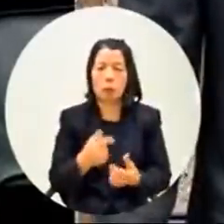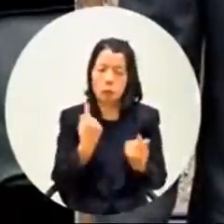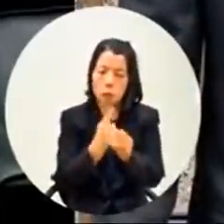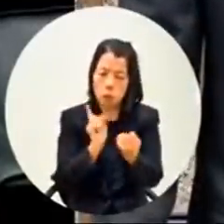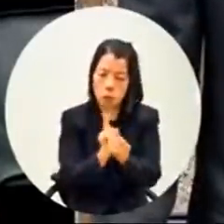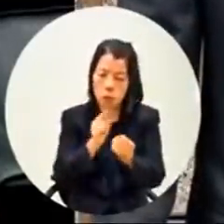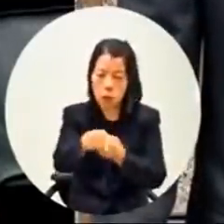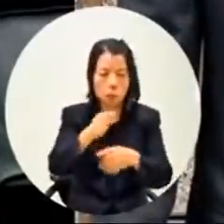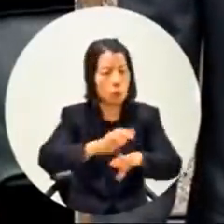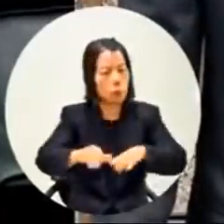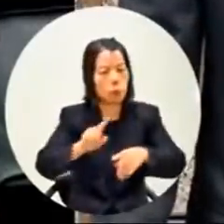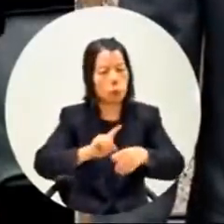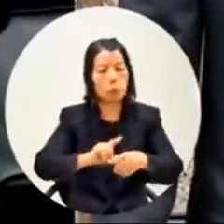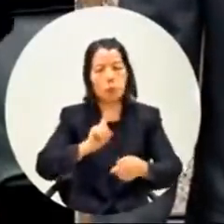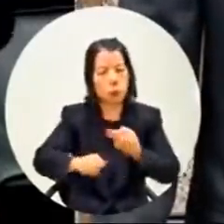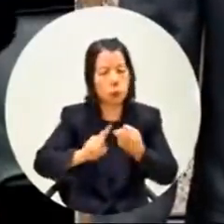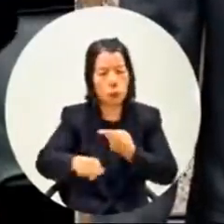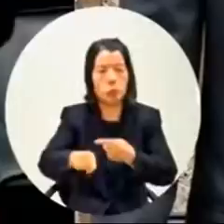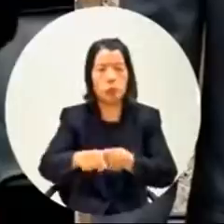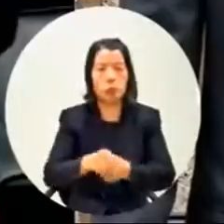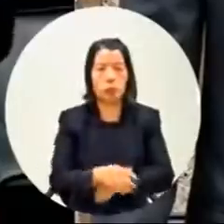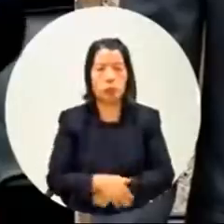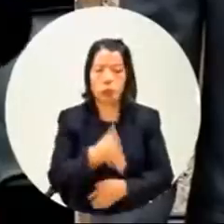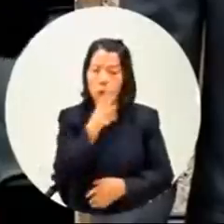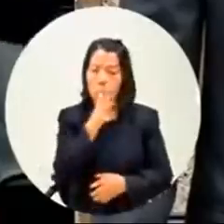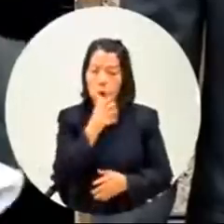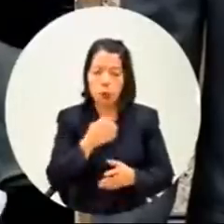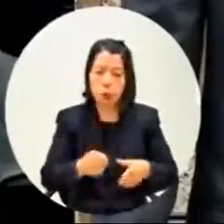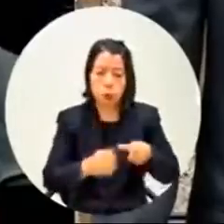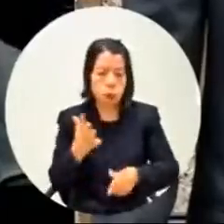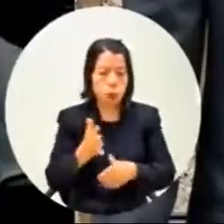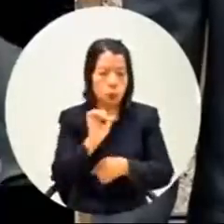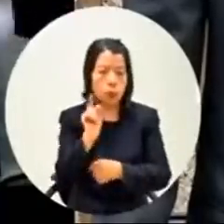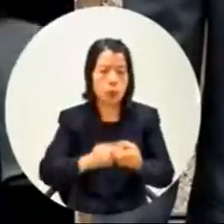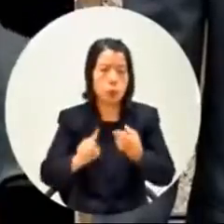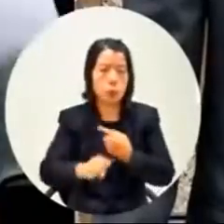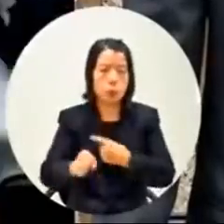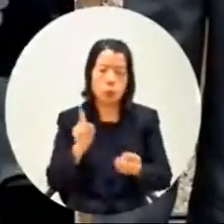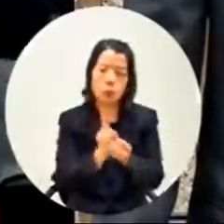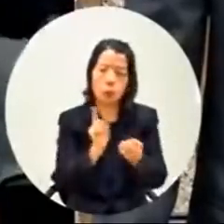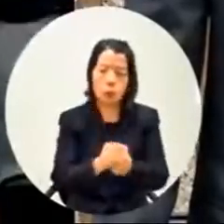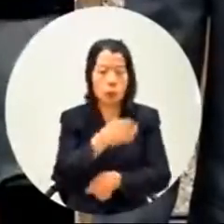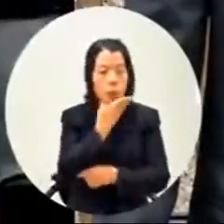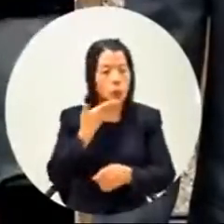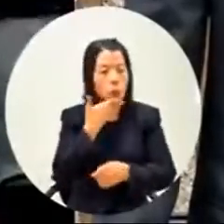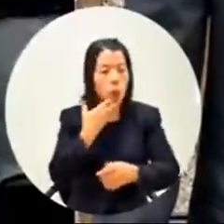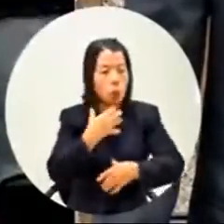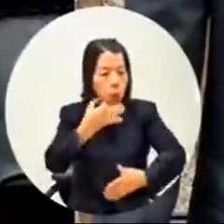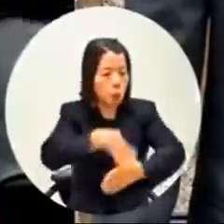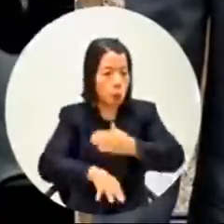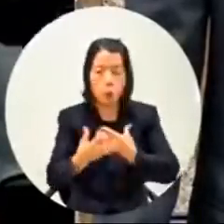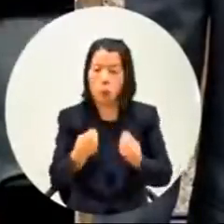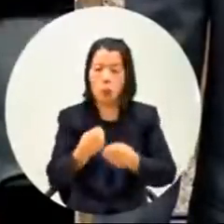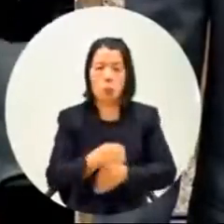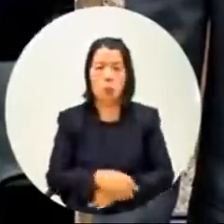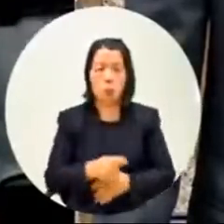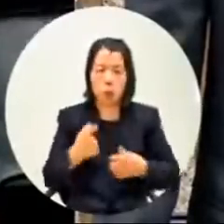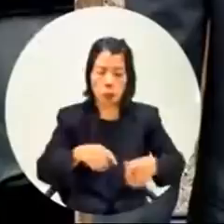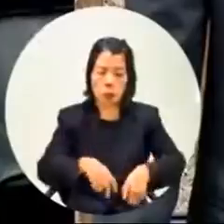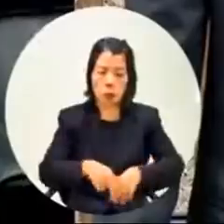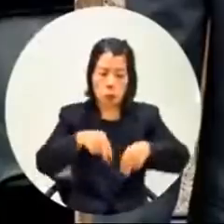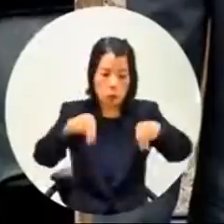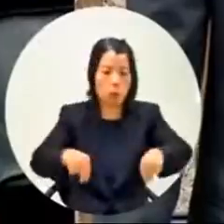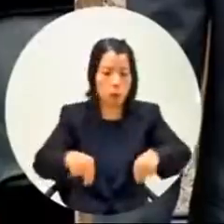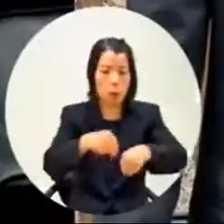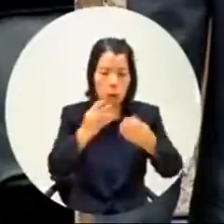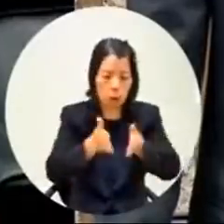个不妥的一个言论啊， 不妥的言论，但这样还没有符合图利吗？他已经让整个合约偏